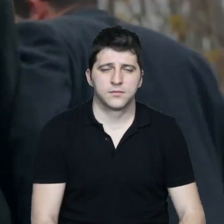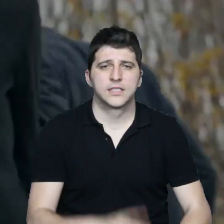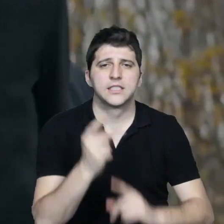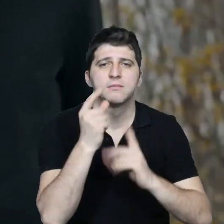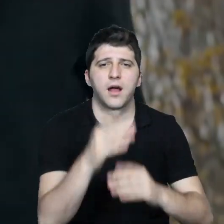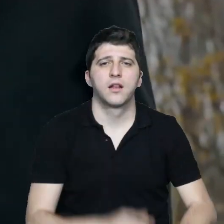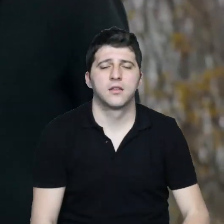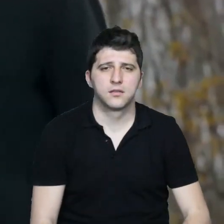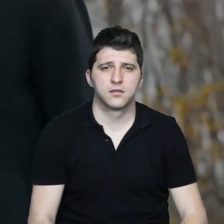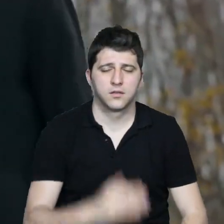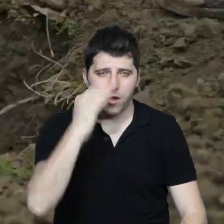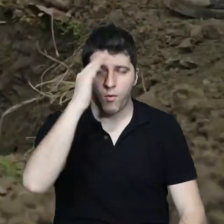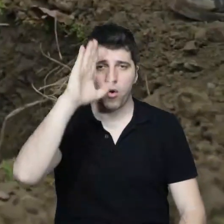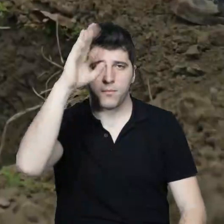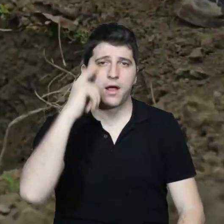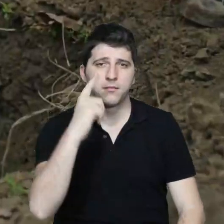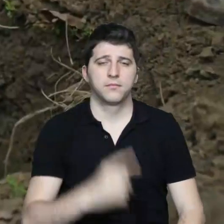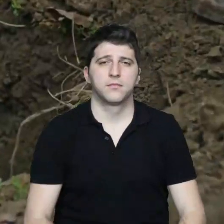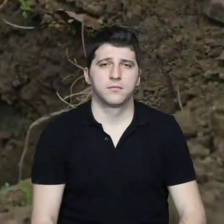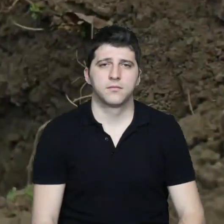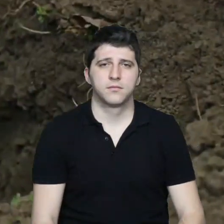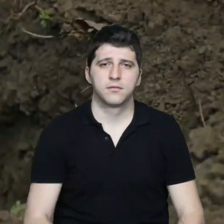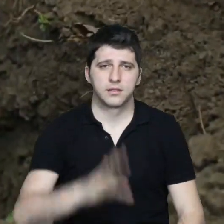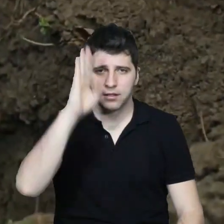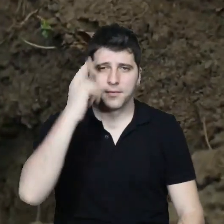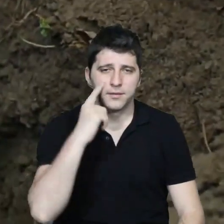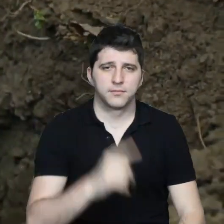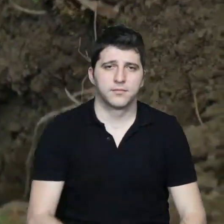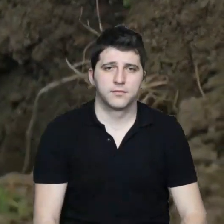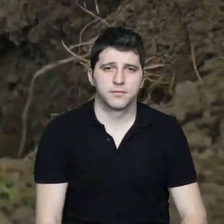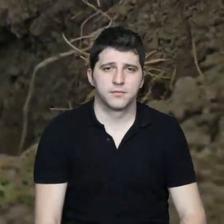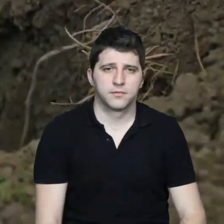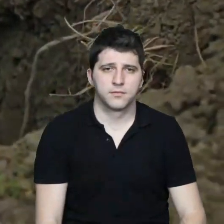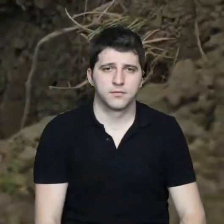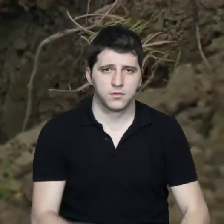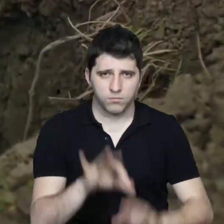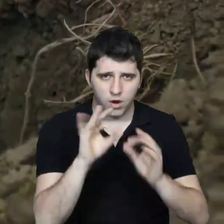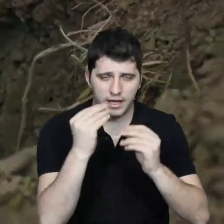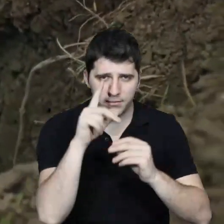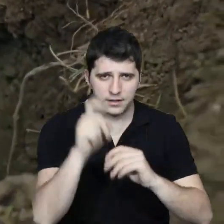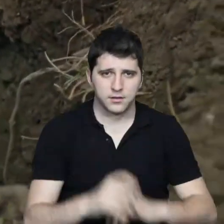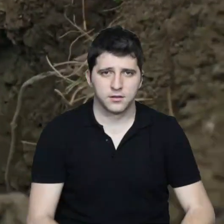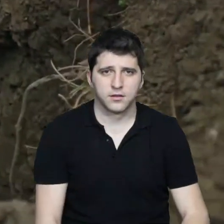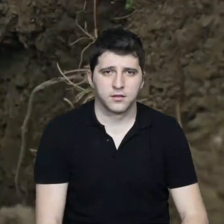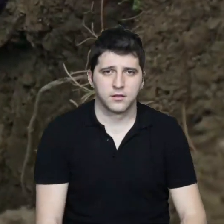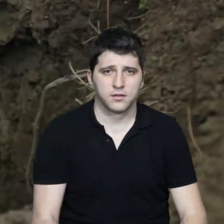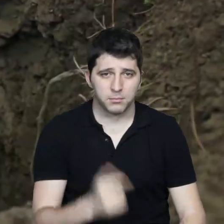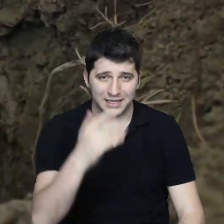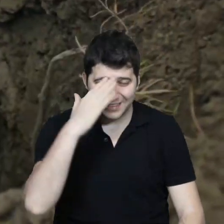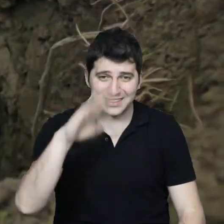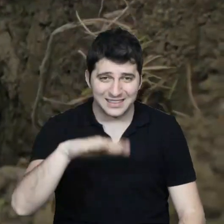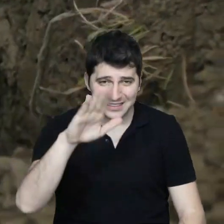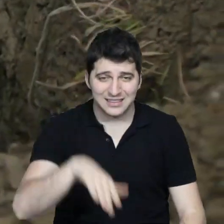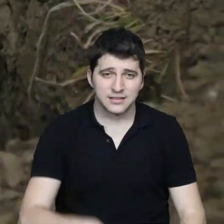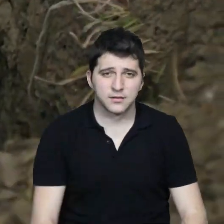İsmail boy ver bakayım boy ver. Ver ver ver. İsmail kolunu havaya kaldırdı. Öyle iyi mi? Biraz daha çök biraz daha